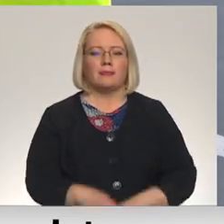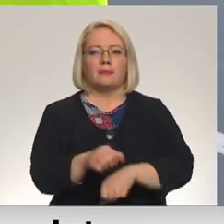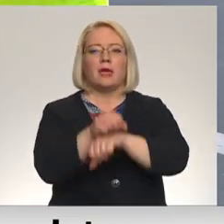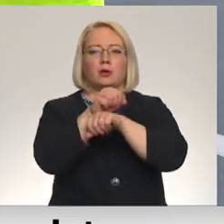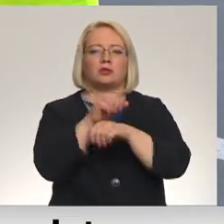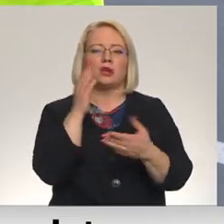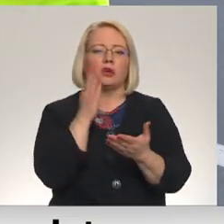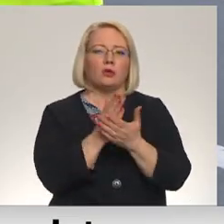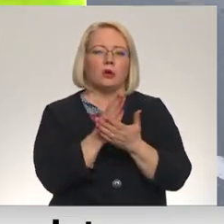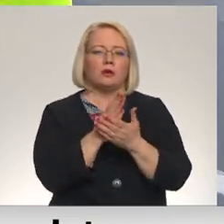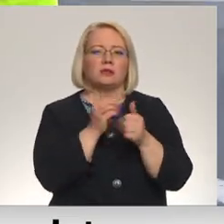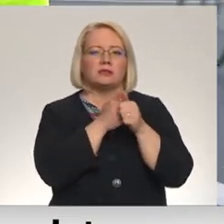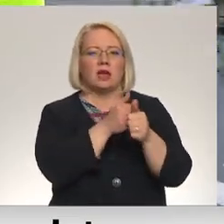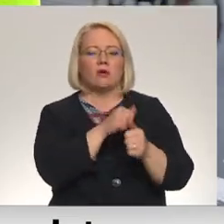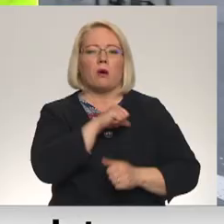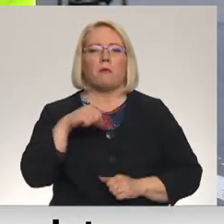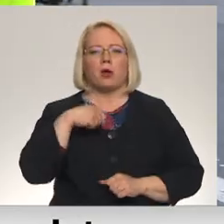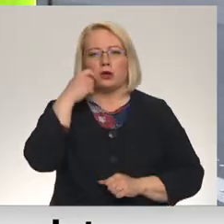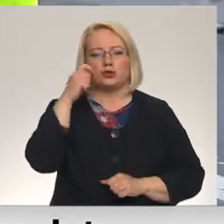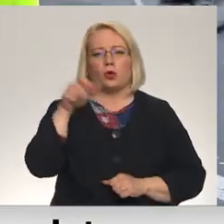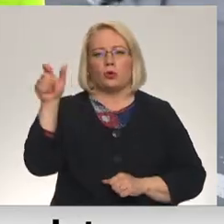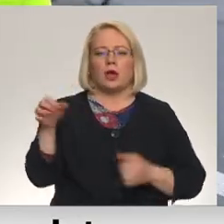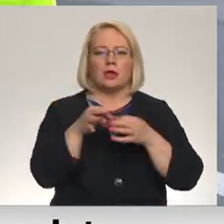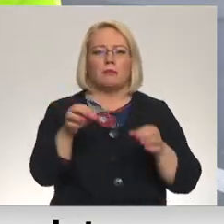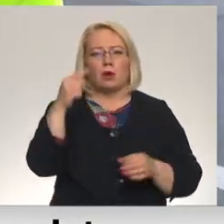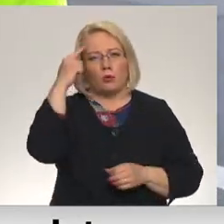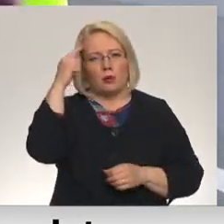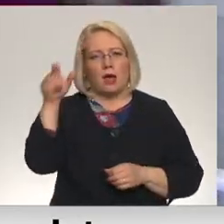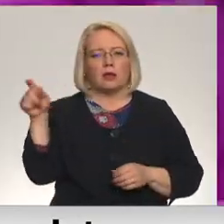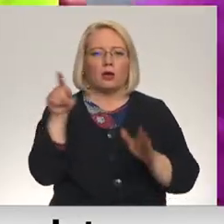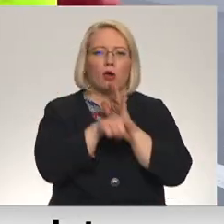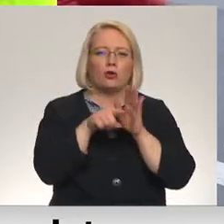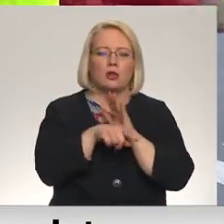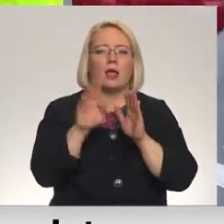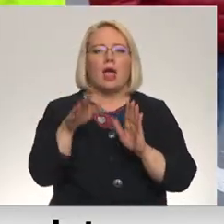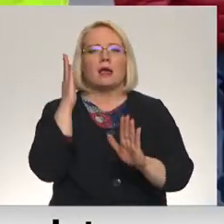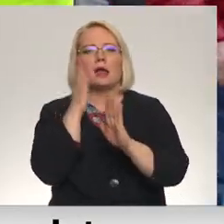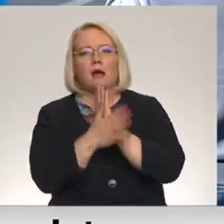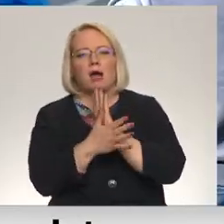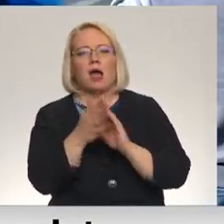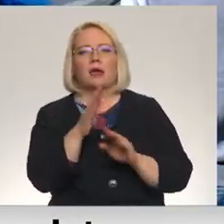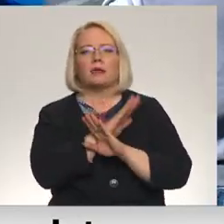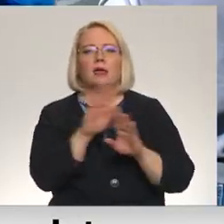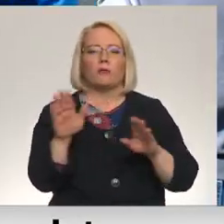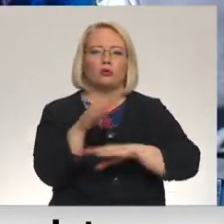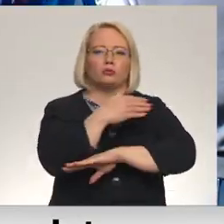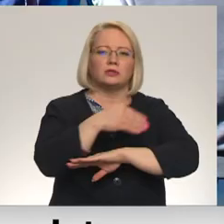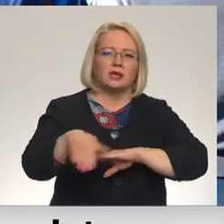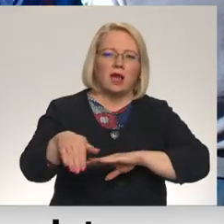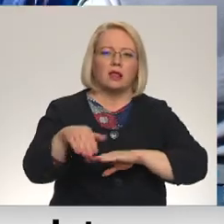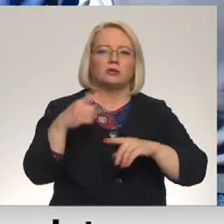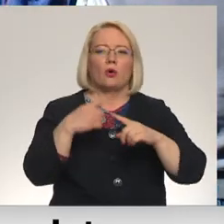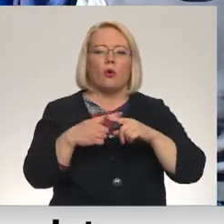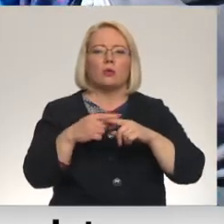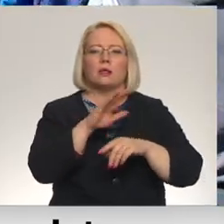Demonstrācijas noris uzmana paši ukrāņi, brīvprātīgajiem kontrolējot, lai garāmgājēji neatrastos uz ielas un